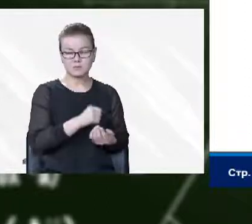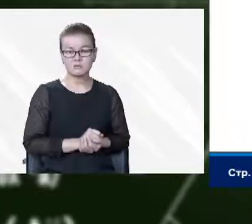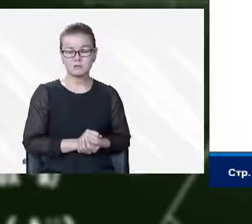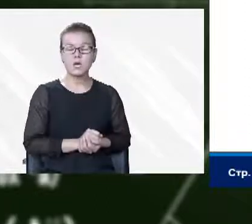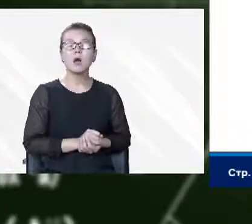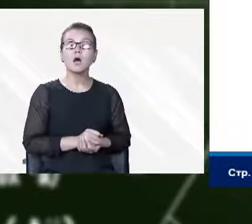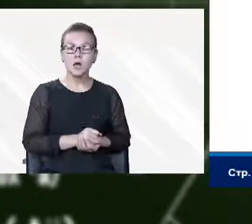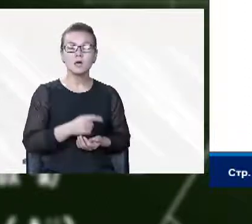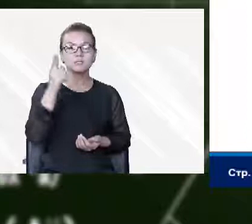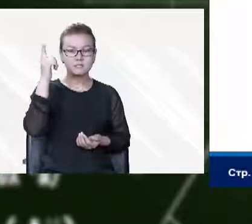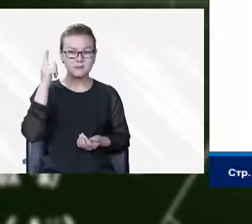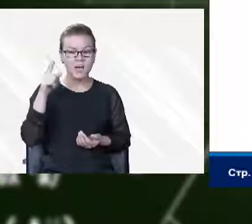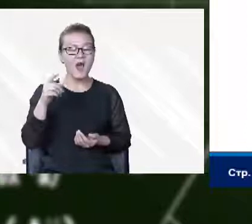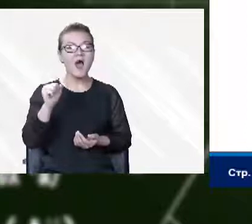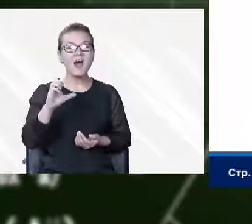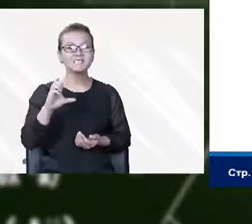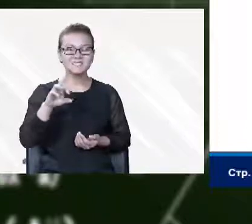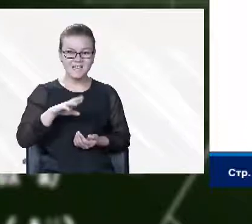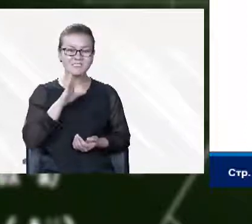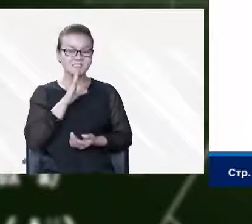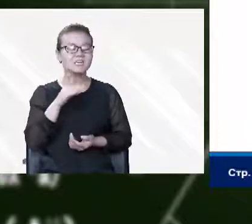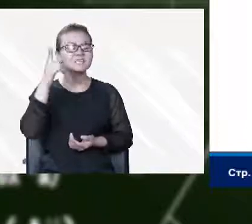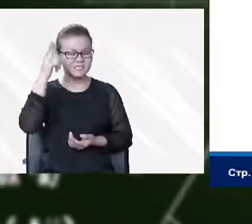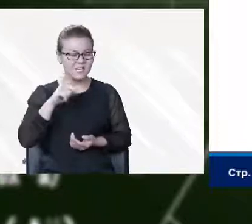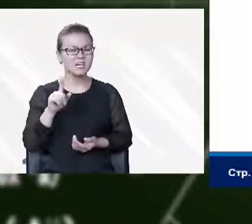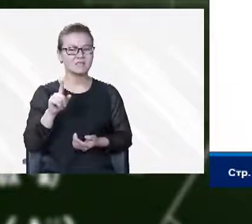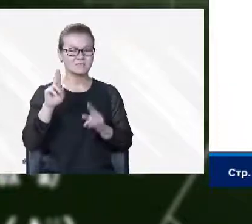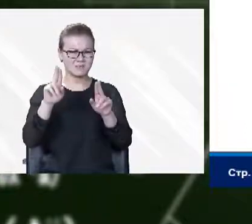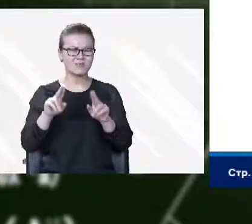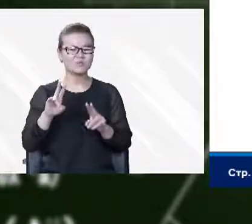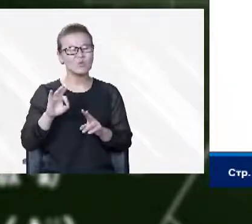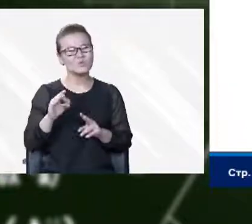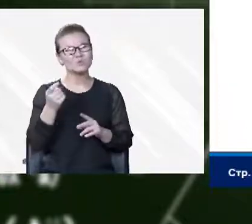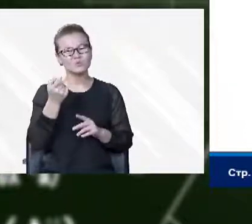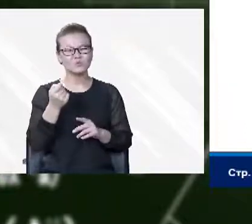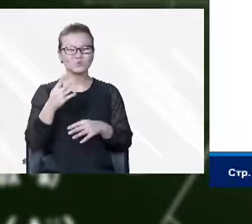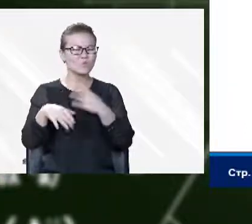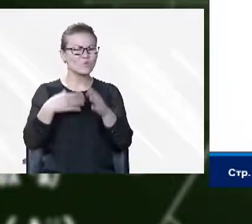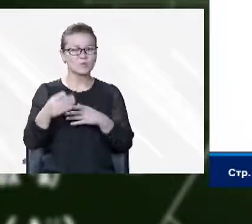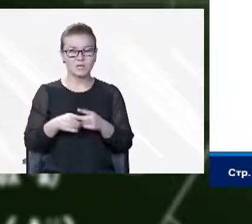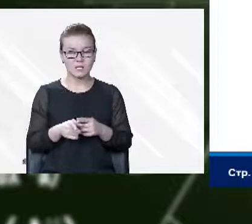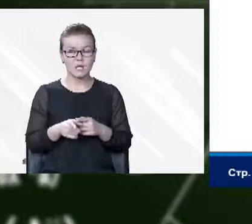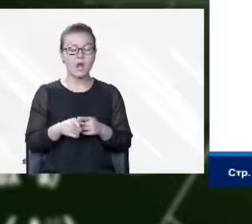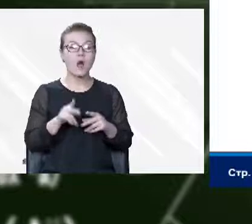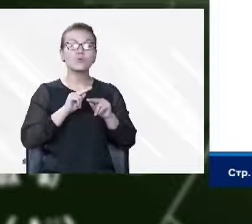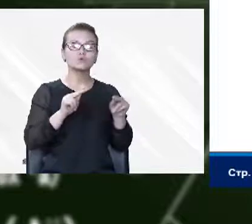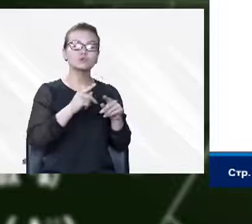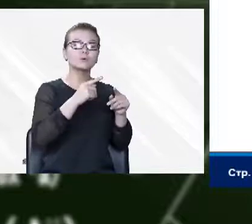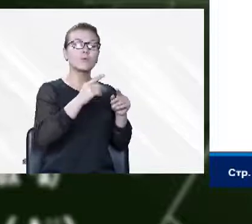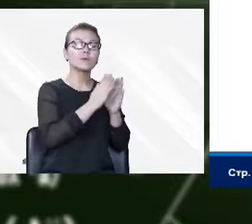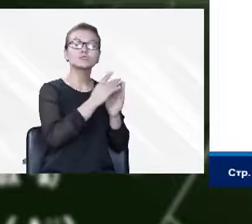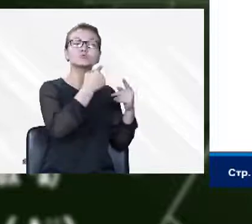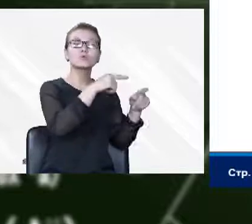Ясно, что Ася знает правила, но что-то путает. Учитель попросил другого